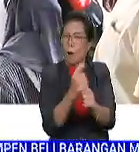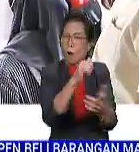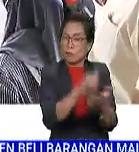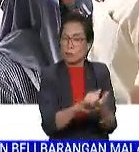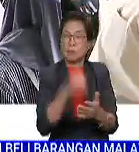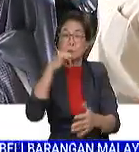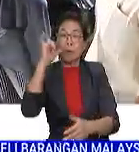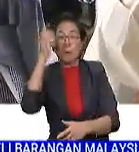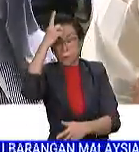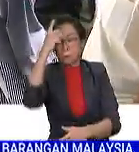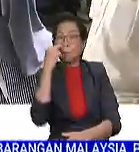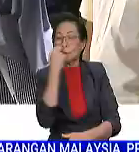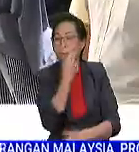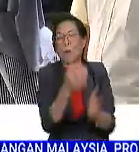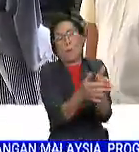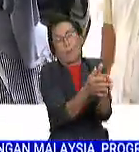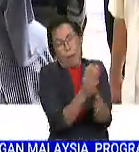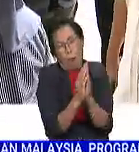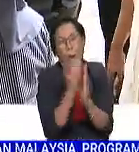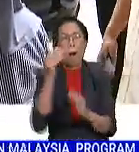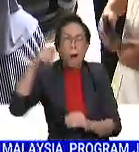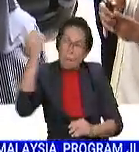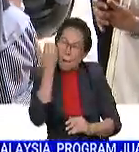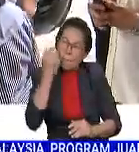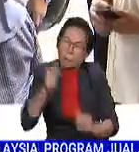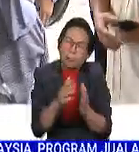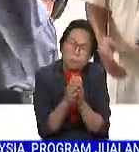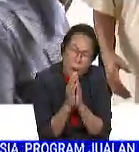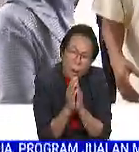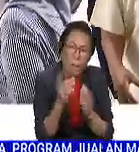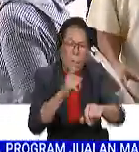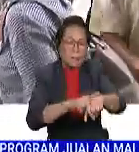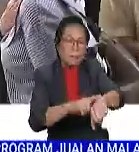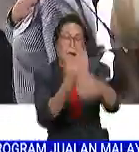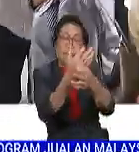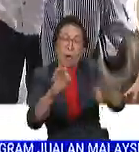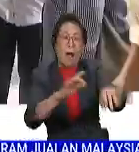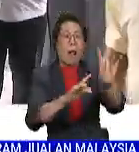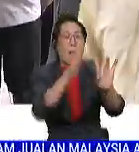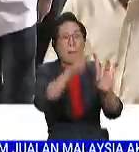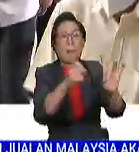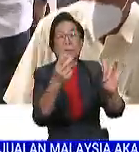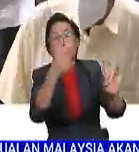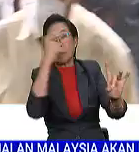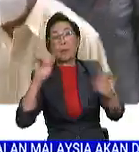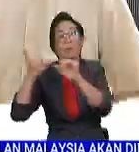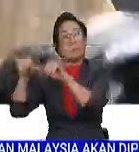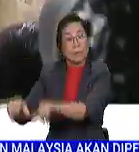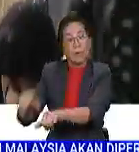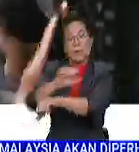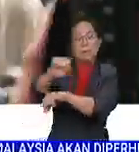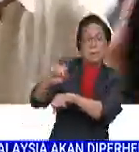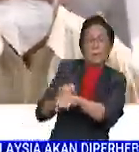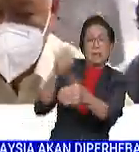semalam Datuk Seri Najib memohon kepada mahkamah rayuan agar melapangkan taripa 8desember Pan karena beliau berada di